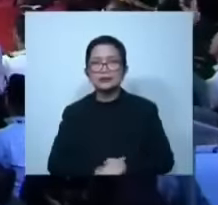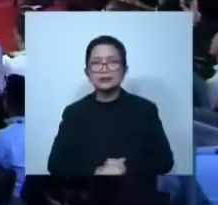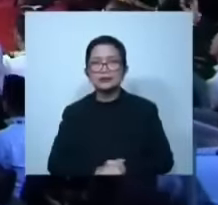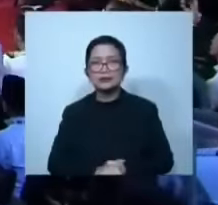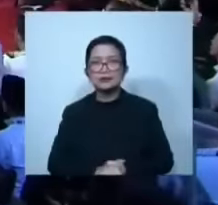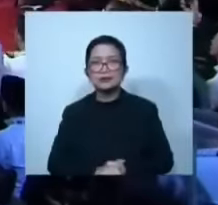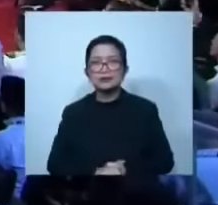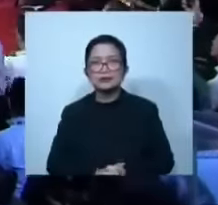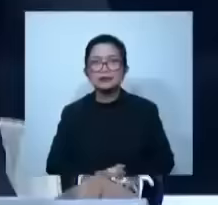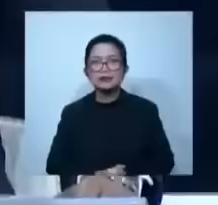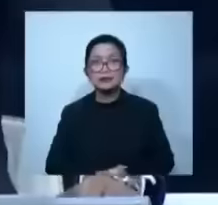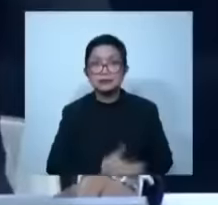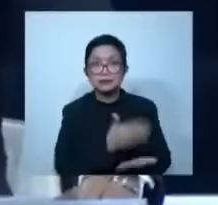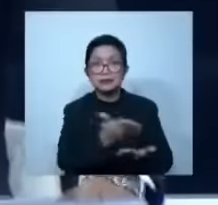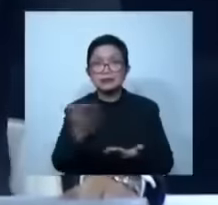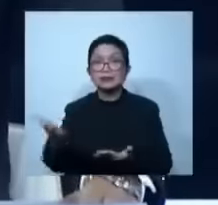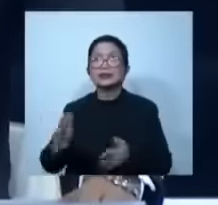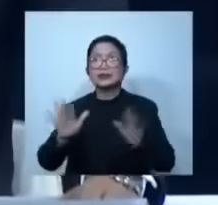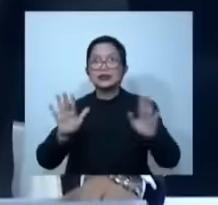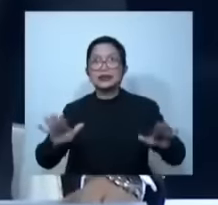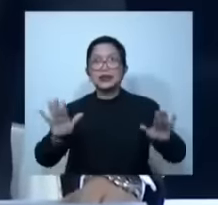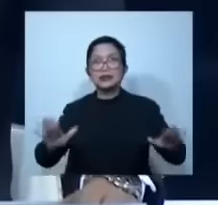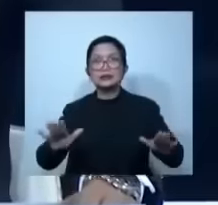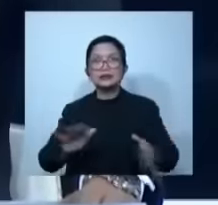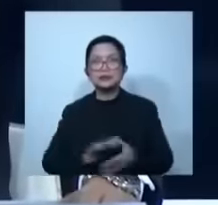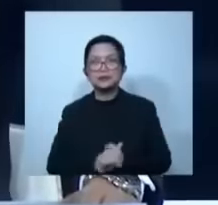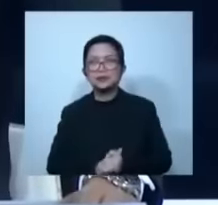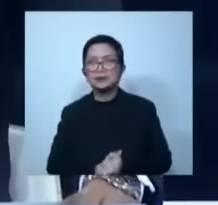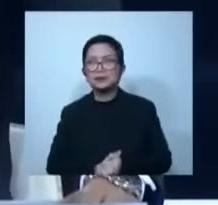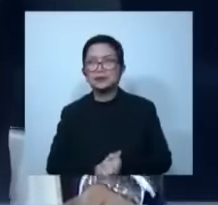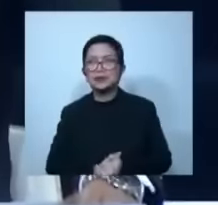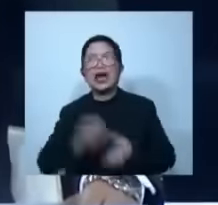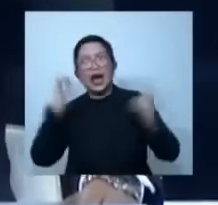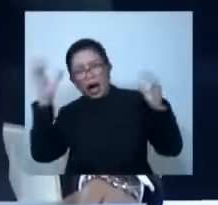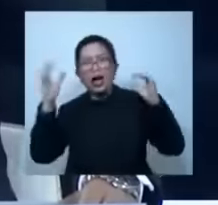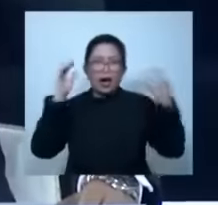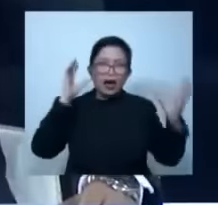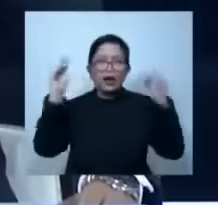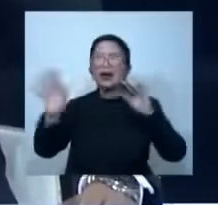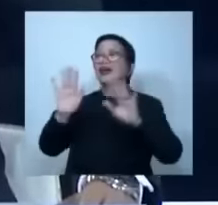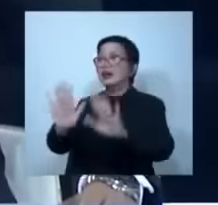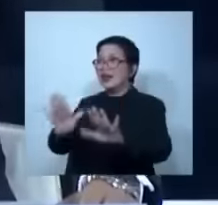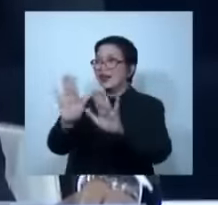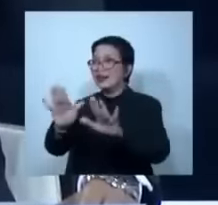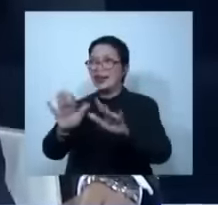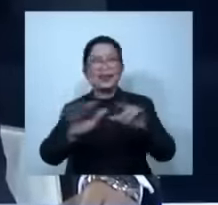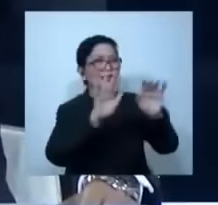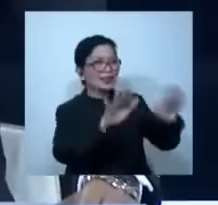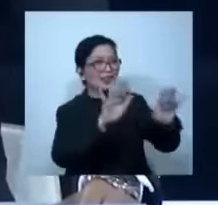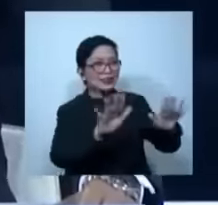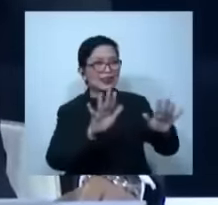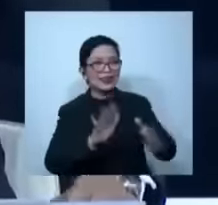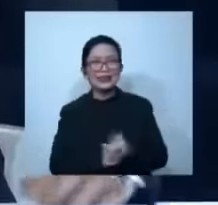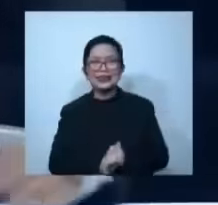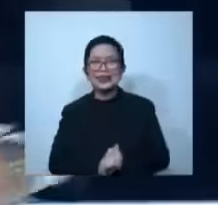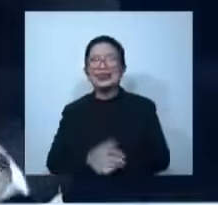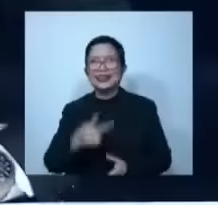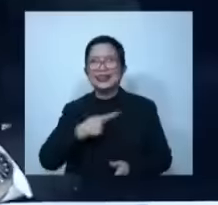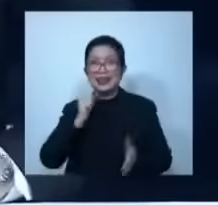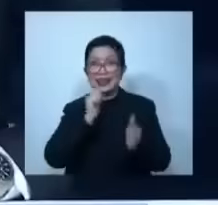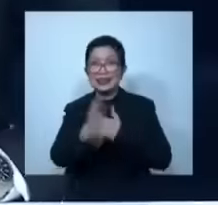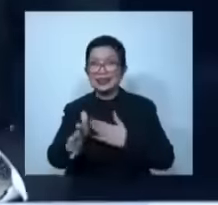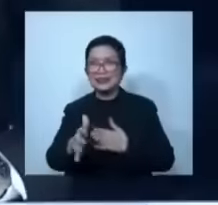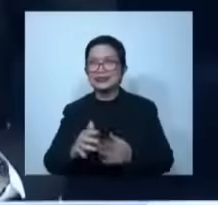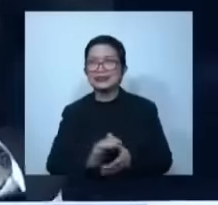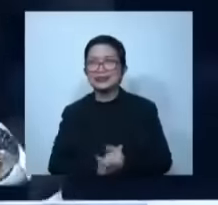Hadirin. Hadirin harap tenang. Hadirin. Baik. Hadirin harap tenang, kita akan lanjutkan